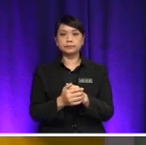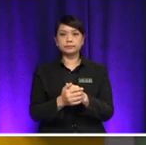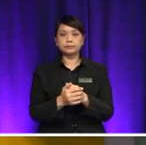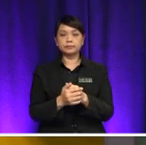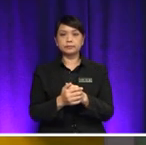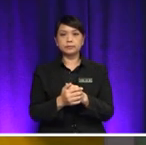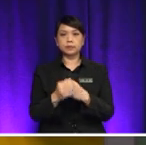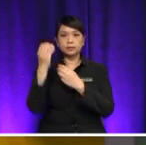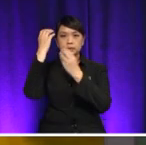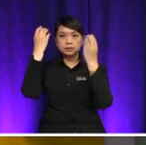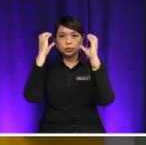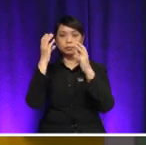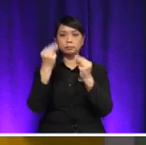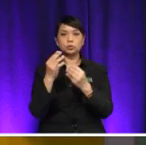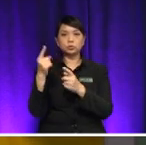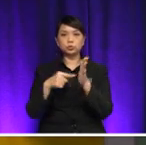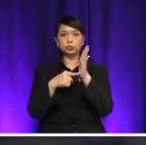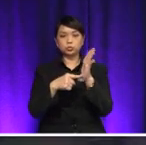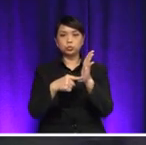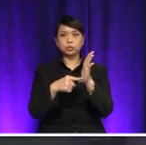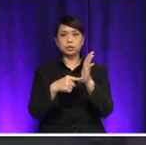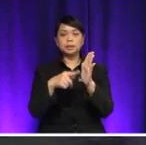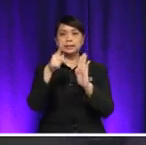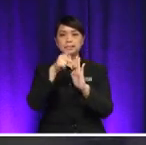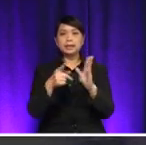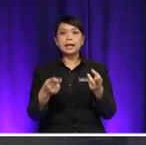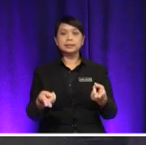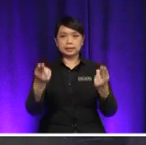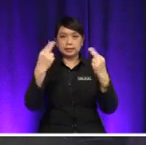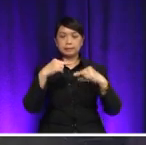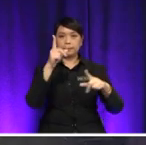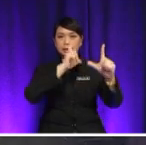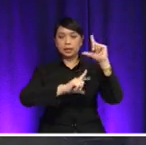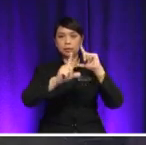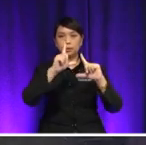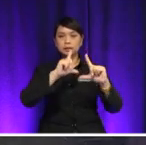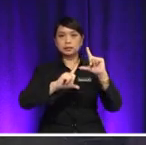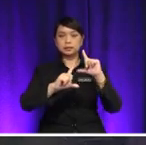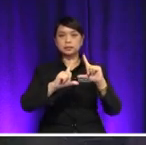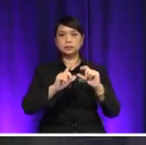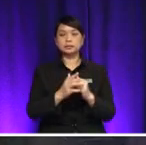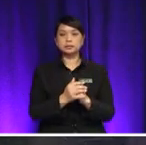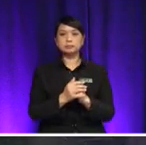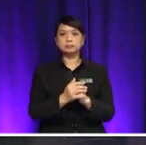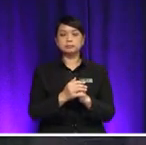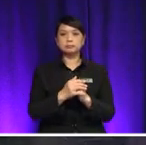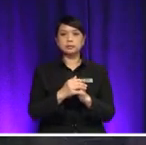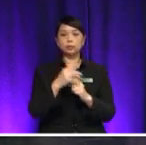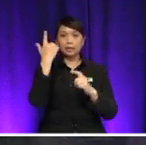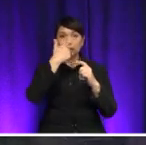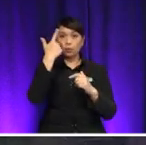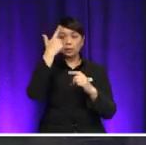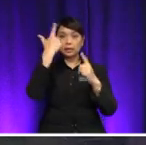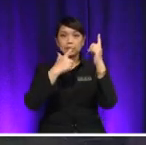kehadiran pelancong agak-agak Ifan macam kehadiran pelancong pada tahun seterusnya Oke kalau kita lihat di sini